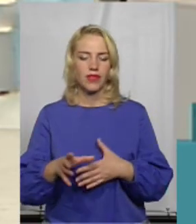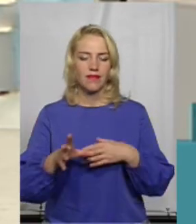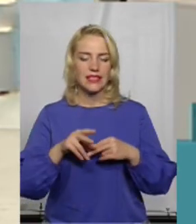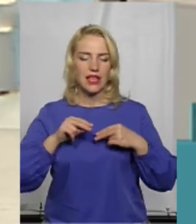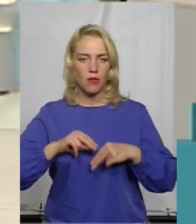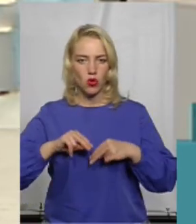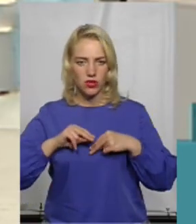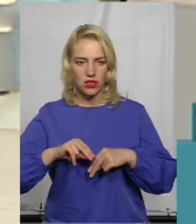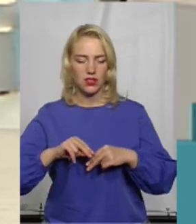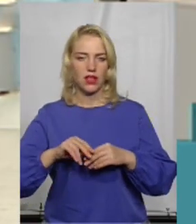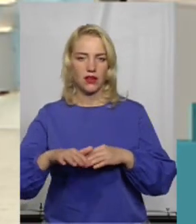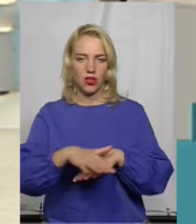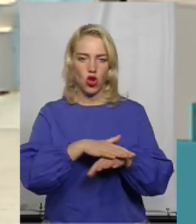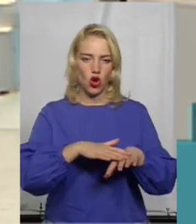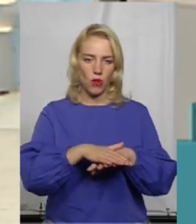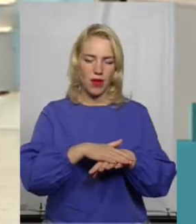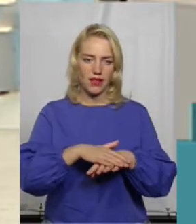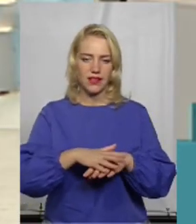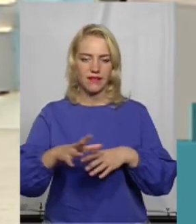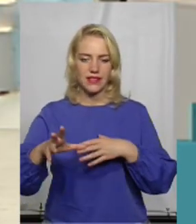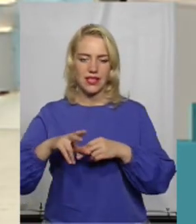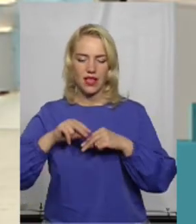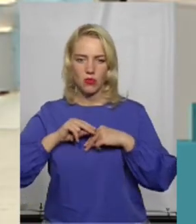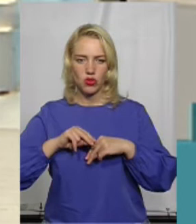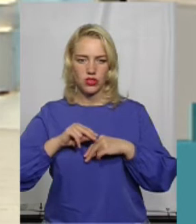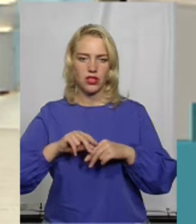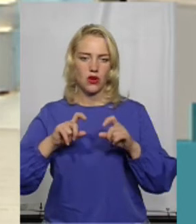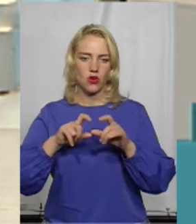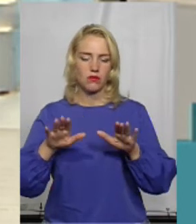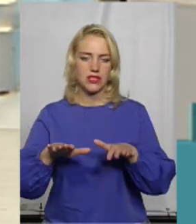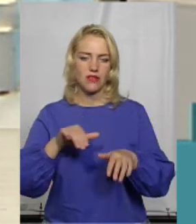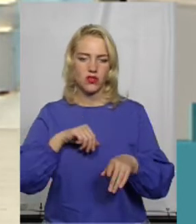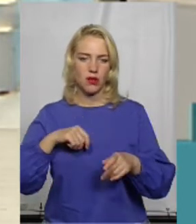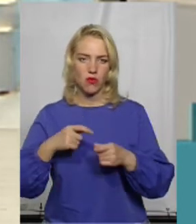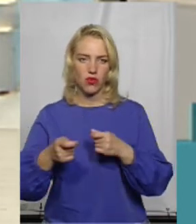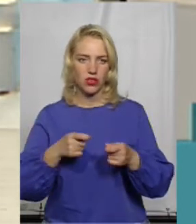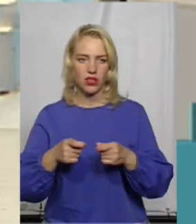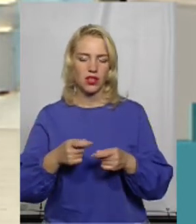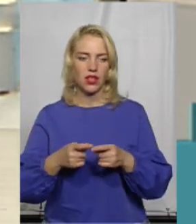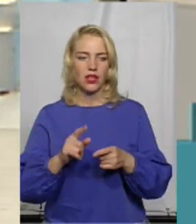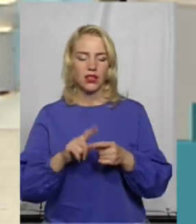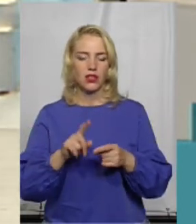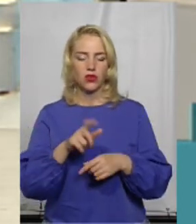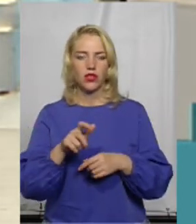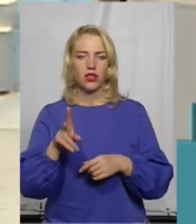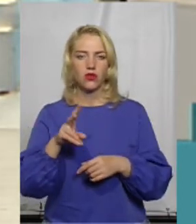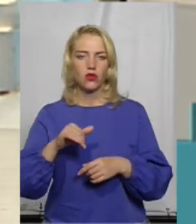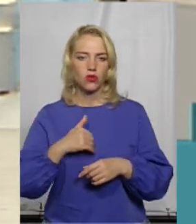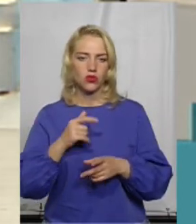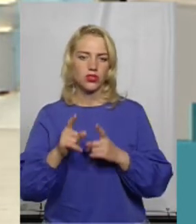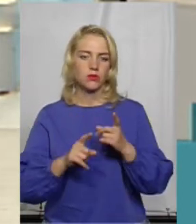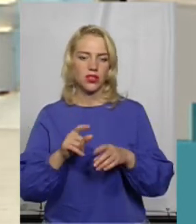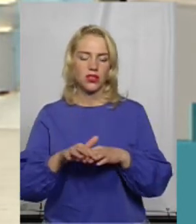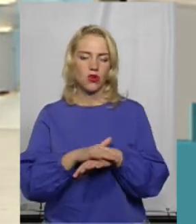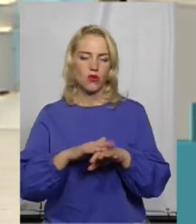взаємодія громади, взаємодія органів місцевого самоврядування, взаємодія тих людей, які хочуть змінювати громаду